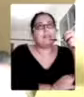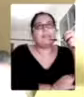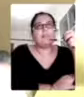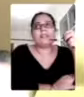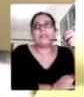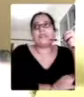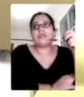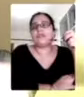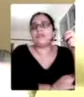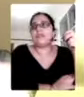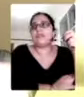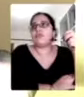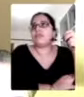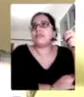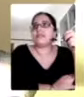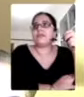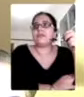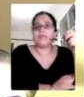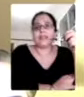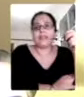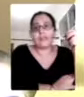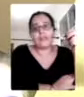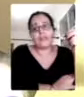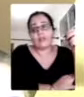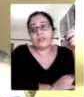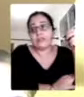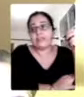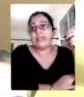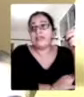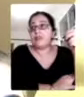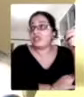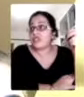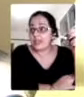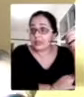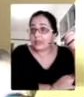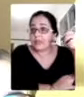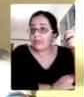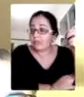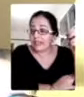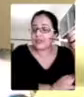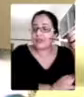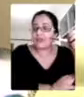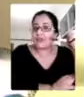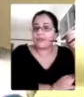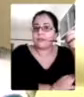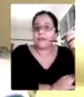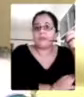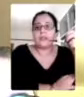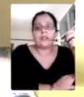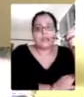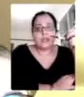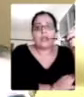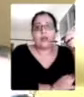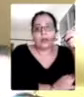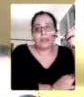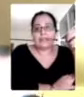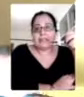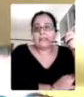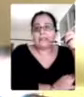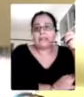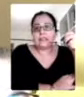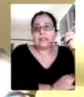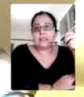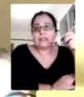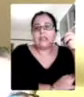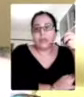herhalde bizim bilmediğimiz %200 falan gümrük vergileri oluyor olabilir. Bunu şaka Öte söylemiyorum, laf da sokmuyorum. Yok, ben bilen biri